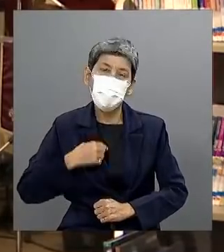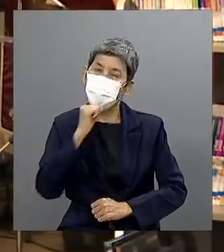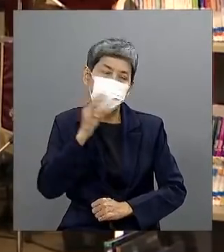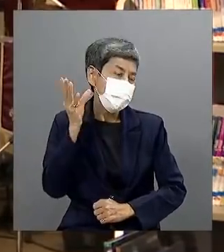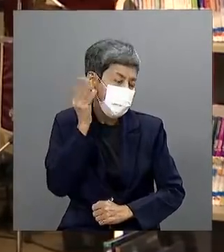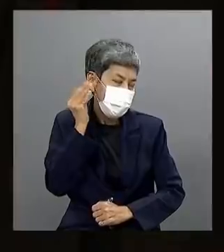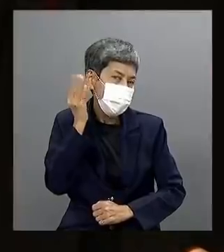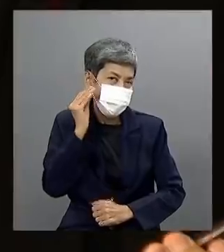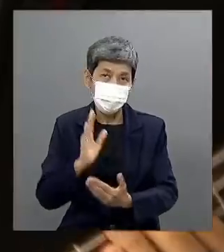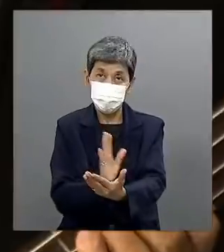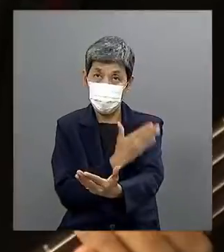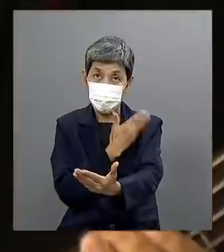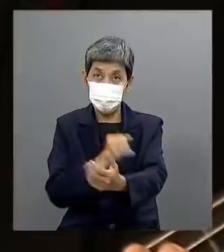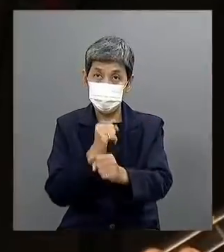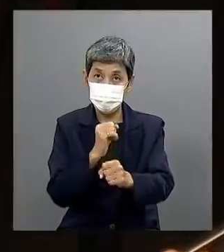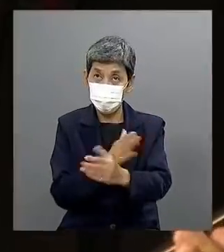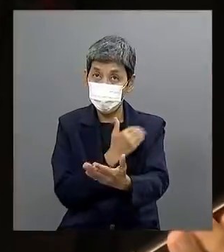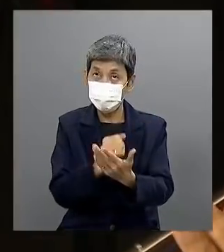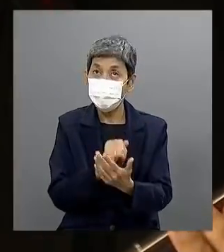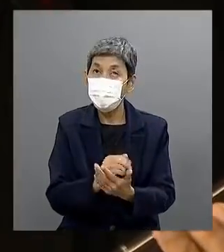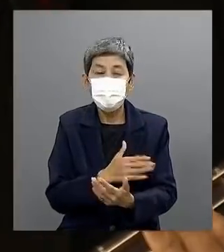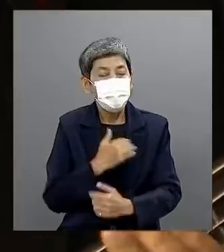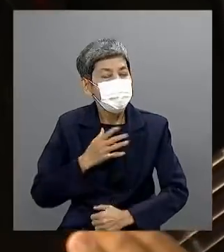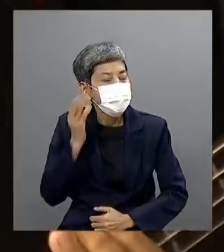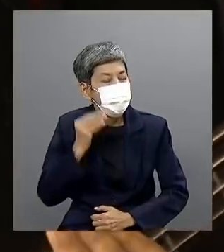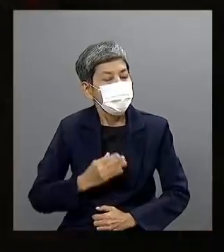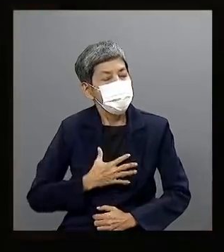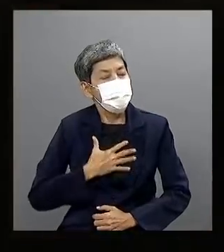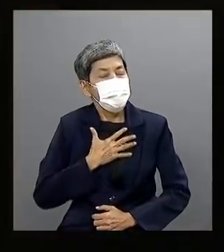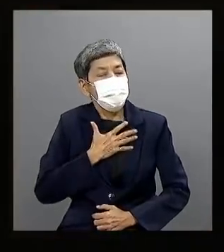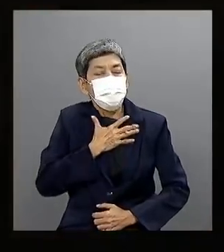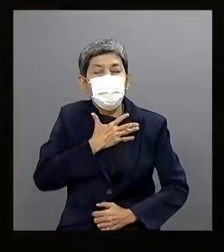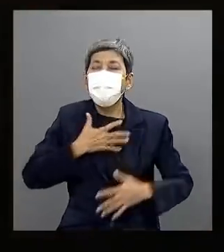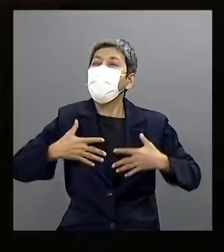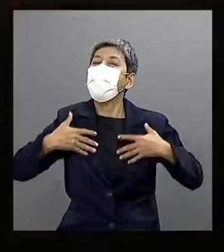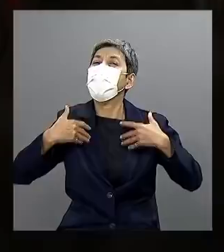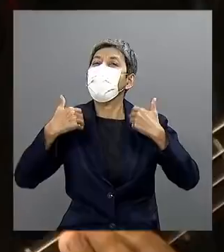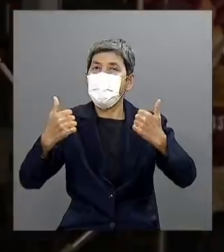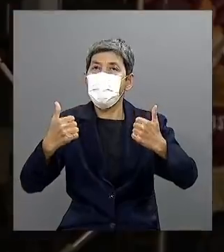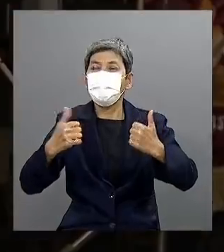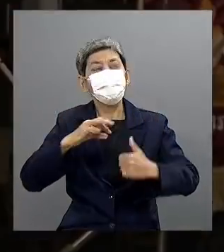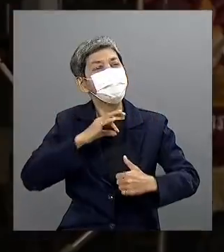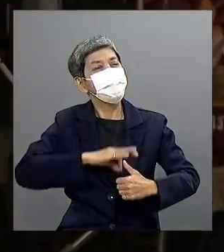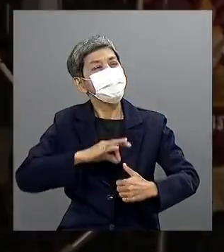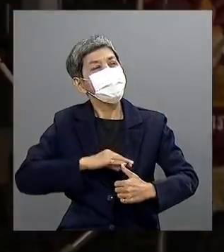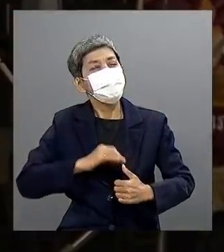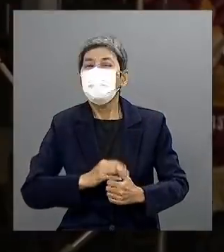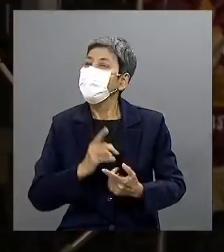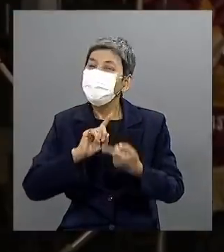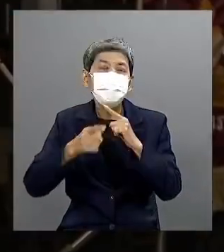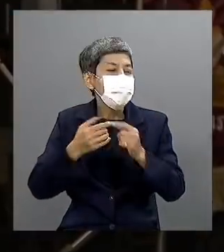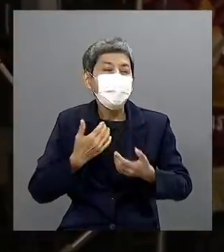รีหน้าที่ของเขาเนี่ยเขากล่อมกล่าวจิตใจของเราให้มันเบาสบายขึ้นให้มันรู้สึกรักเพื่อนมนุษย์ด้วยกันอะไรเงี้ยฮะเ